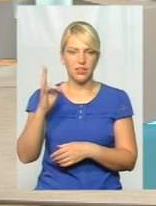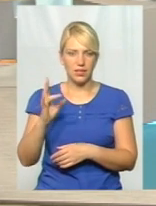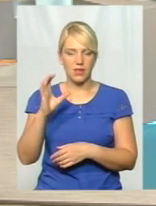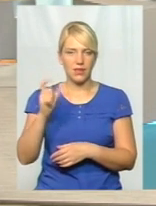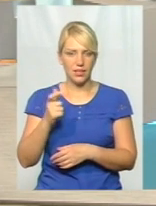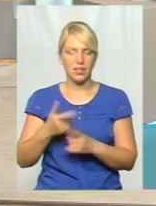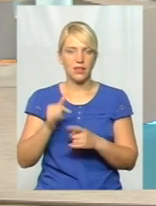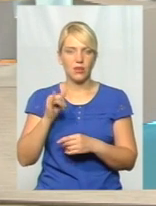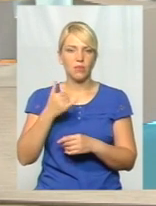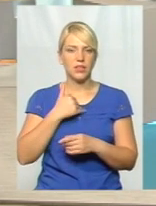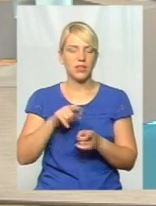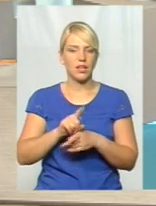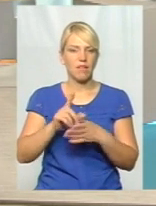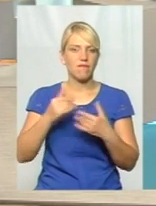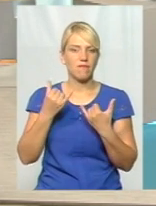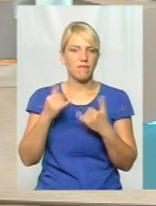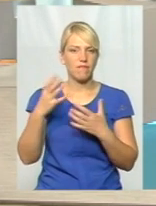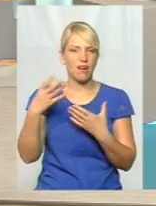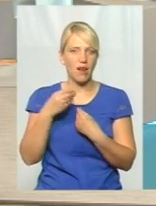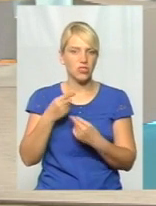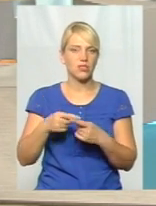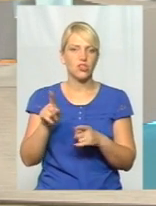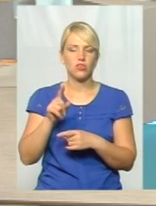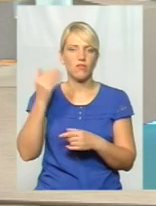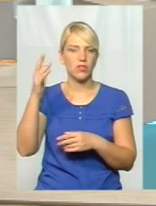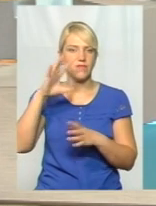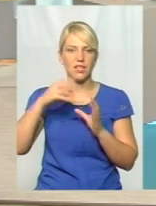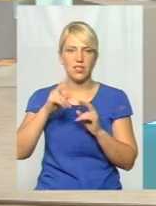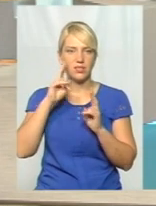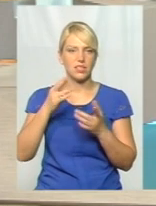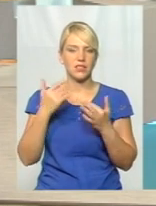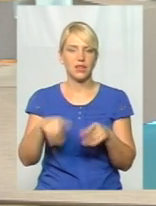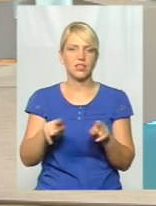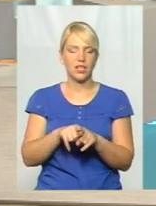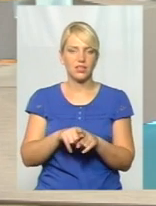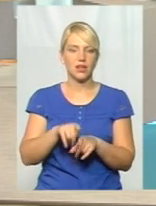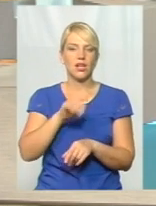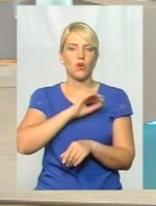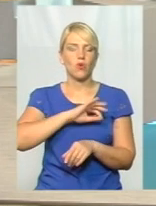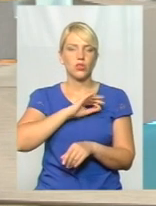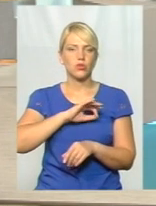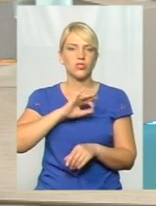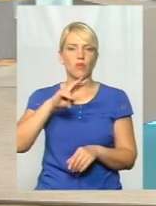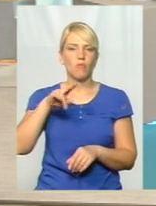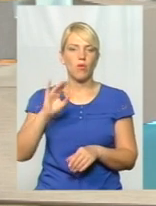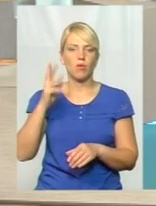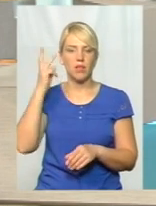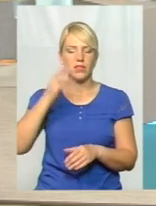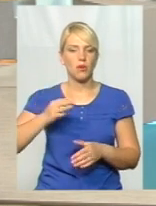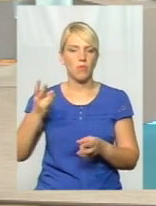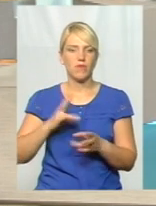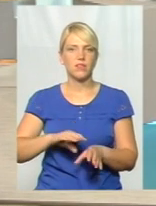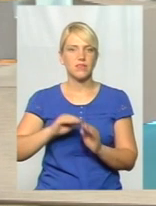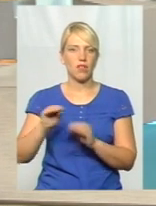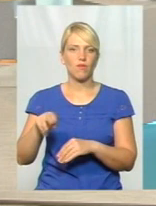відповідь. Мене склалось враження, що вони взагалі не знають, скільки таких користувачів, а саме по Хмельницькій області, повинні встановити